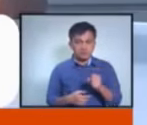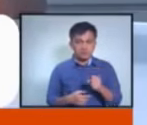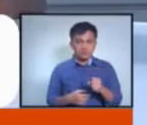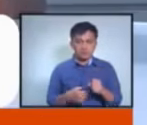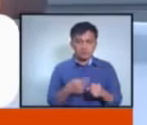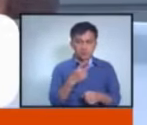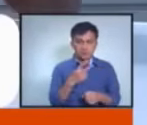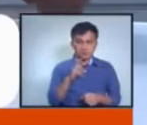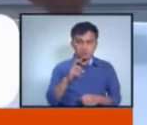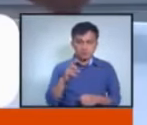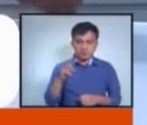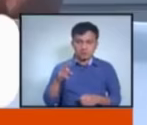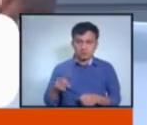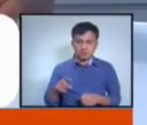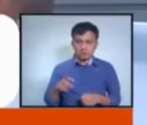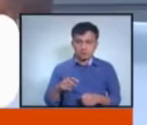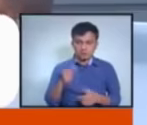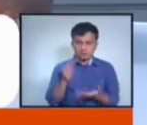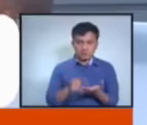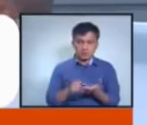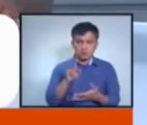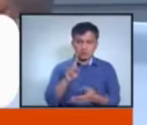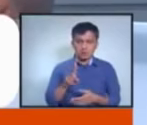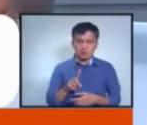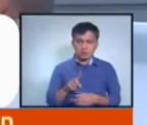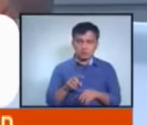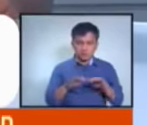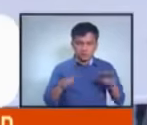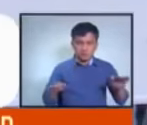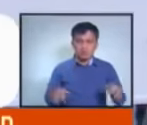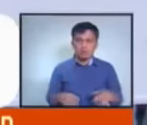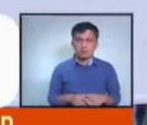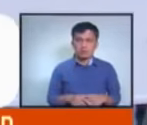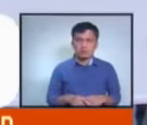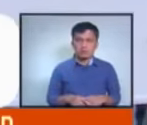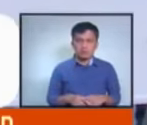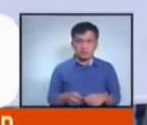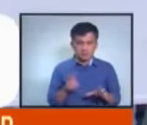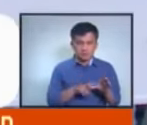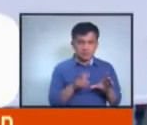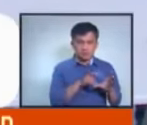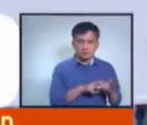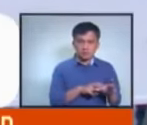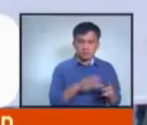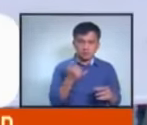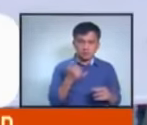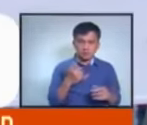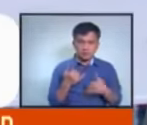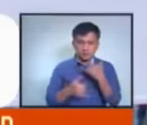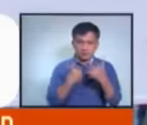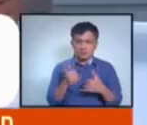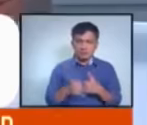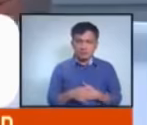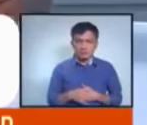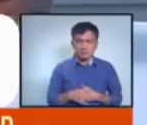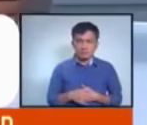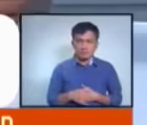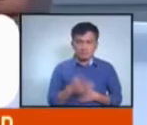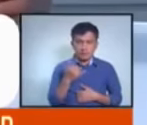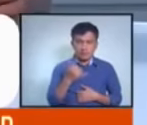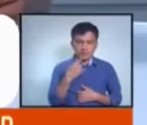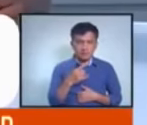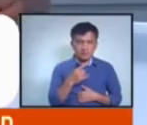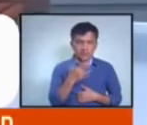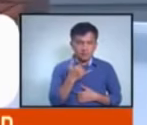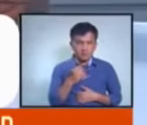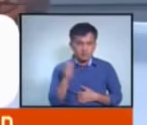dalawang first year, tsaka isang grade 1. Ay, puro mga bata. Opo, isa ka. Kaya nga po ako nagsisigaw, sabi ko, ba't ka nang